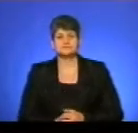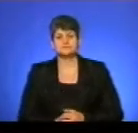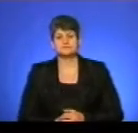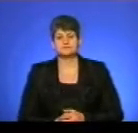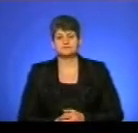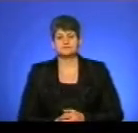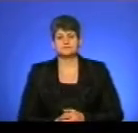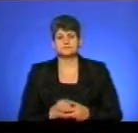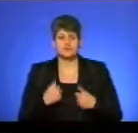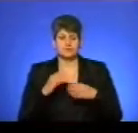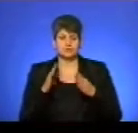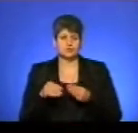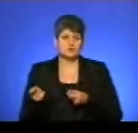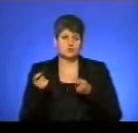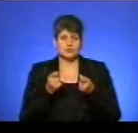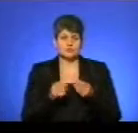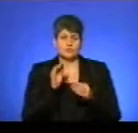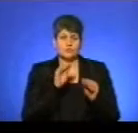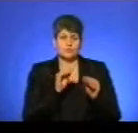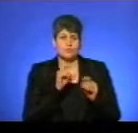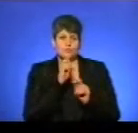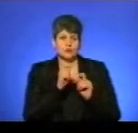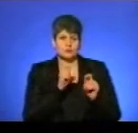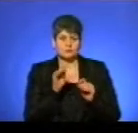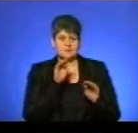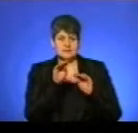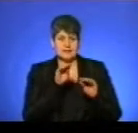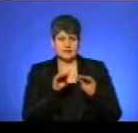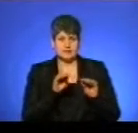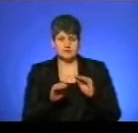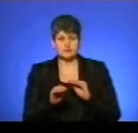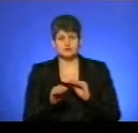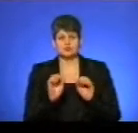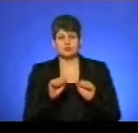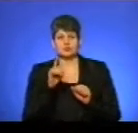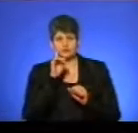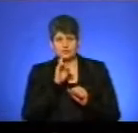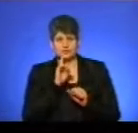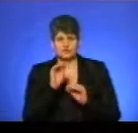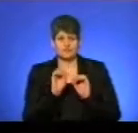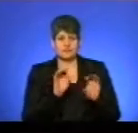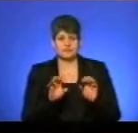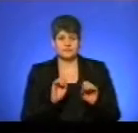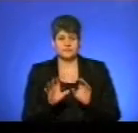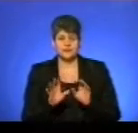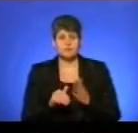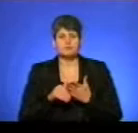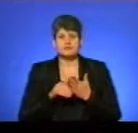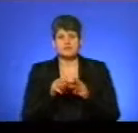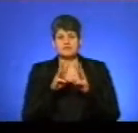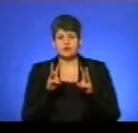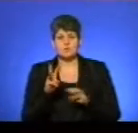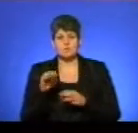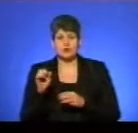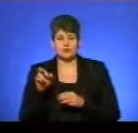Нам будуть приносити волонтери подарунки, ми їх будемо складати так, щоб було зручно завтра їх видавати для розвезення. Помічник Святого Миколая